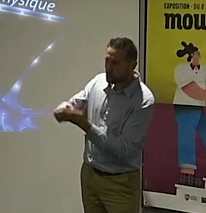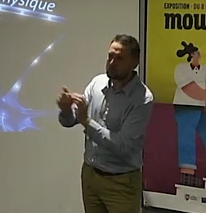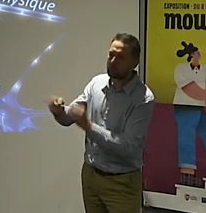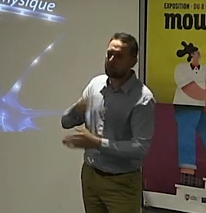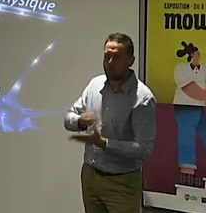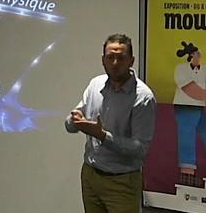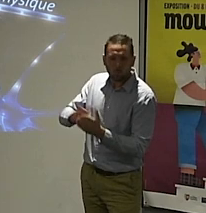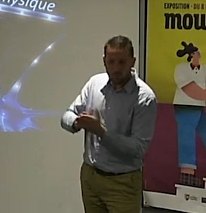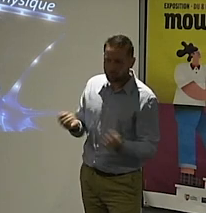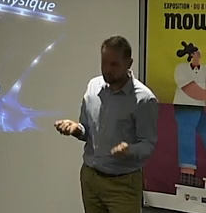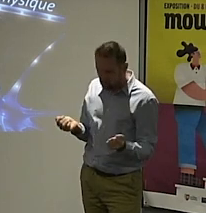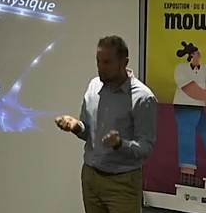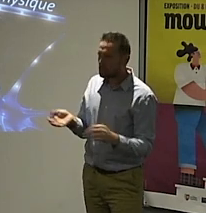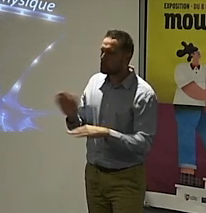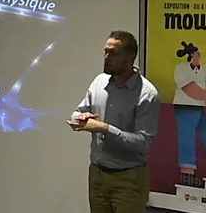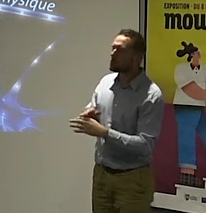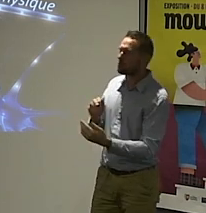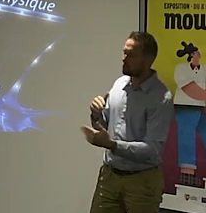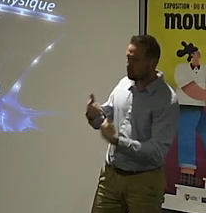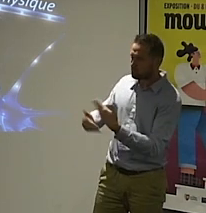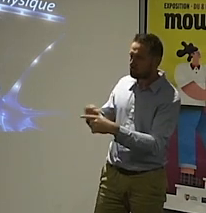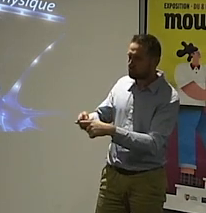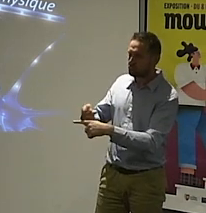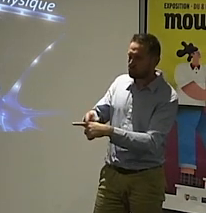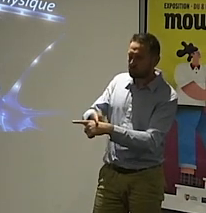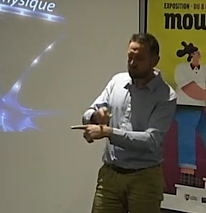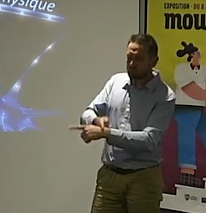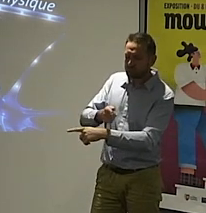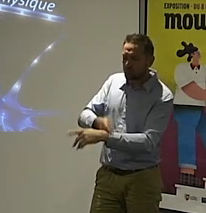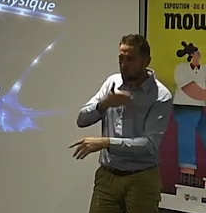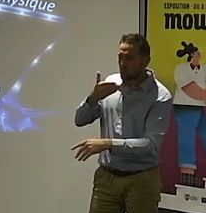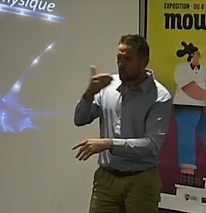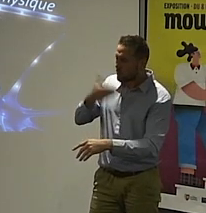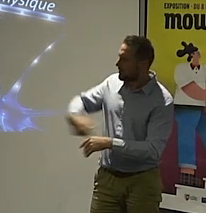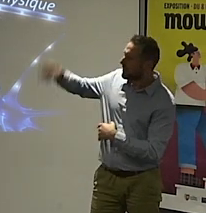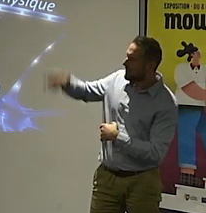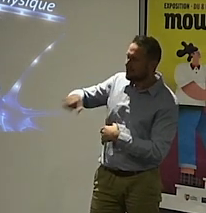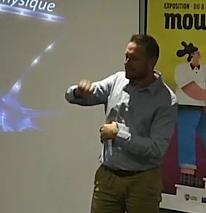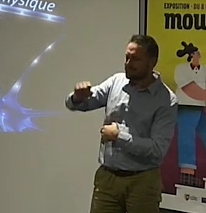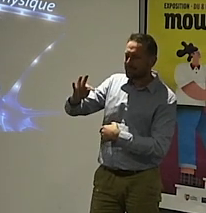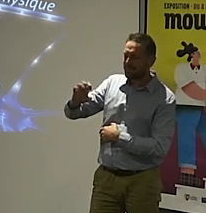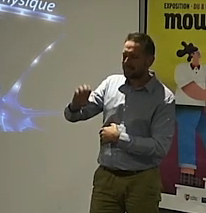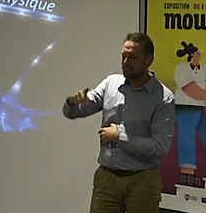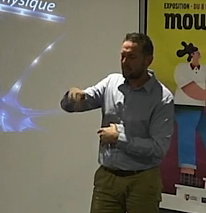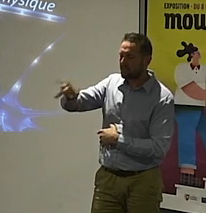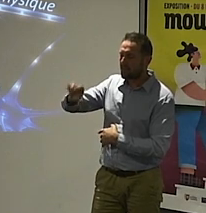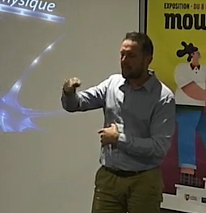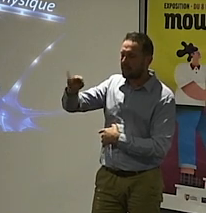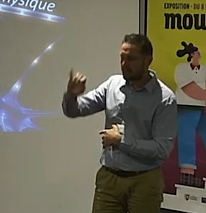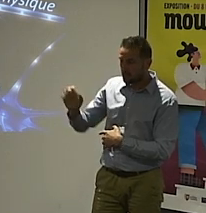fur et à mesure du temps, ben, j'allais beaucoup mieux. Et puis Stéphanie est arrivée. Et puis la personne qui était